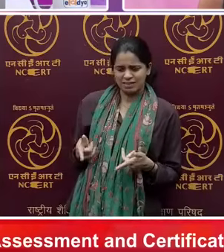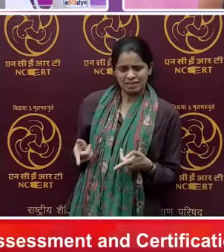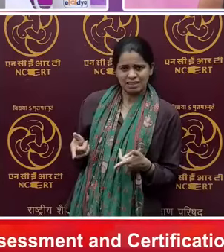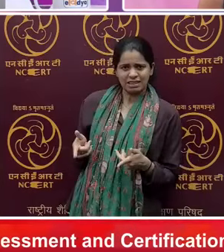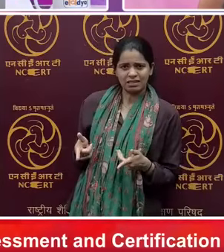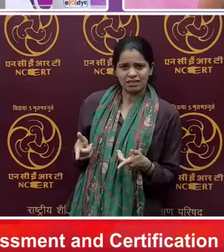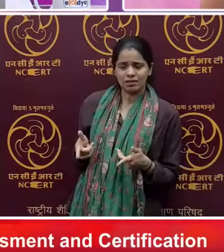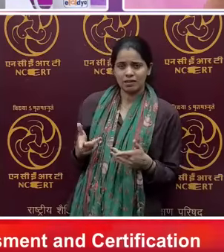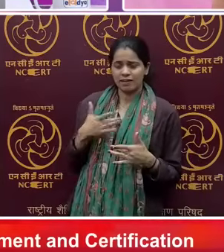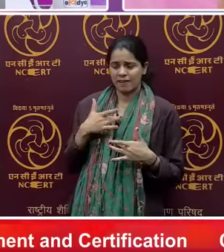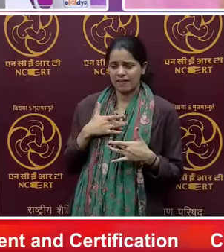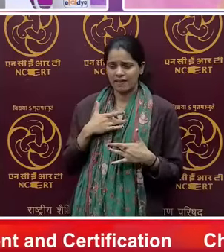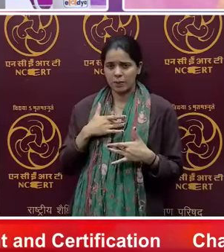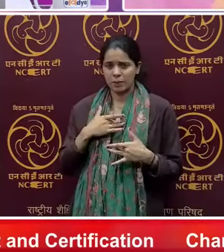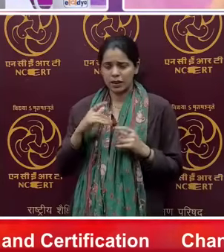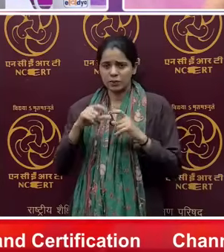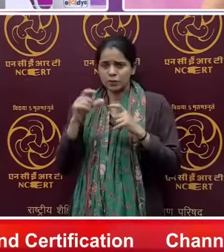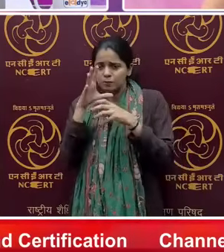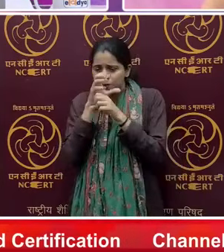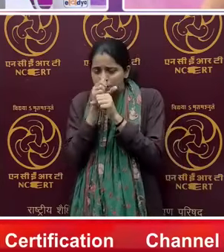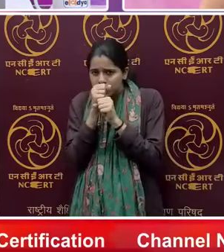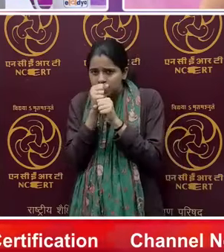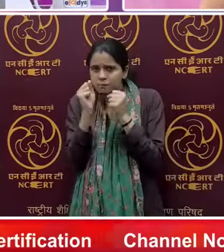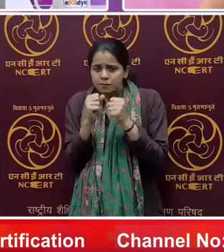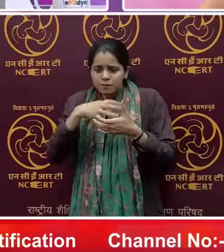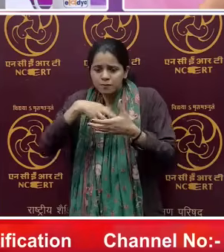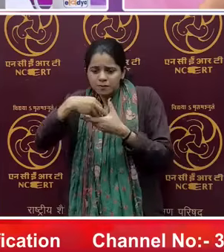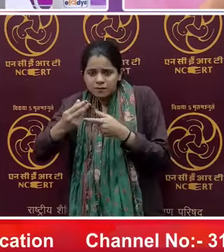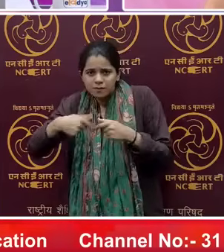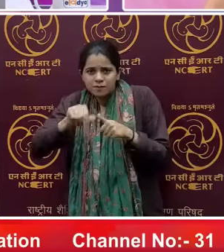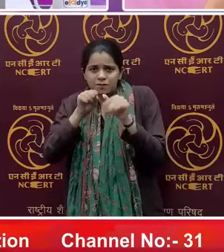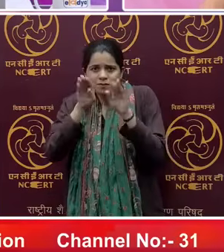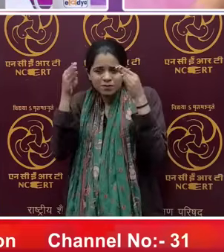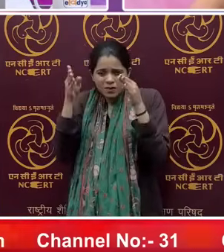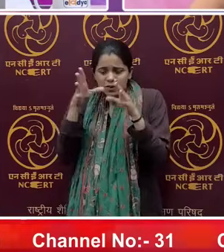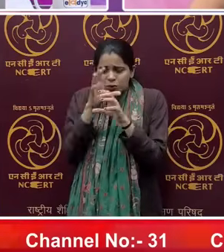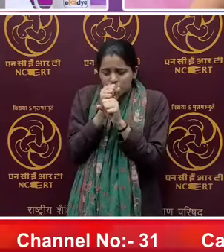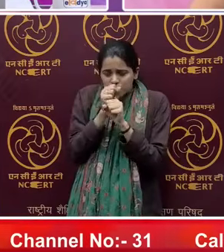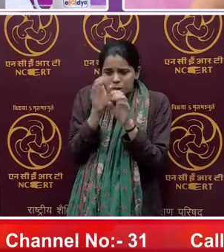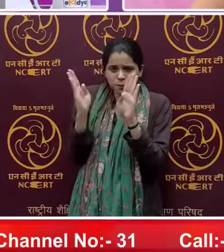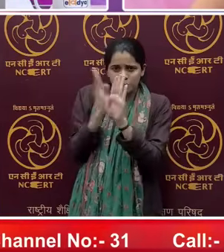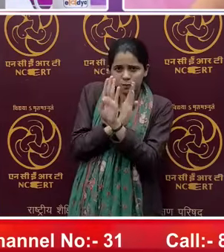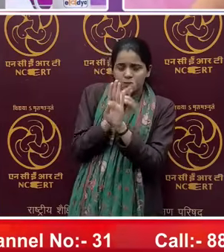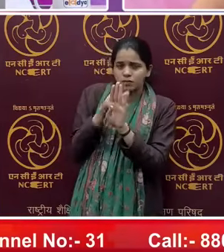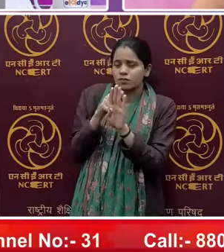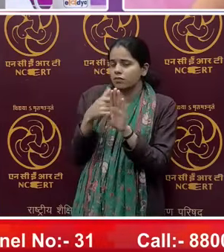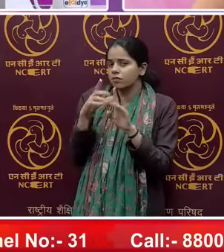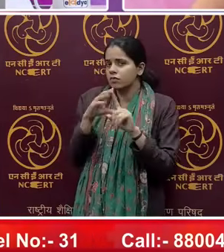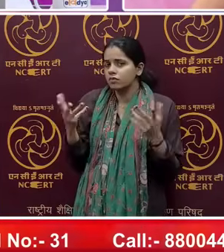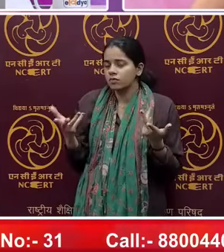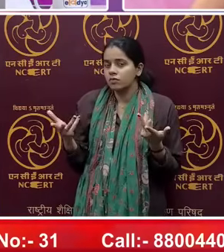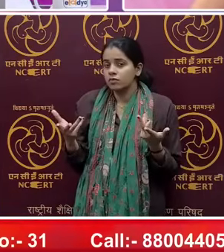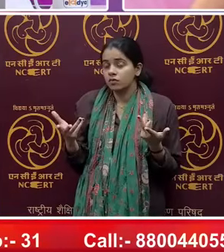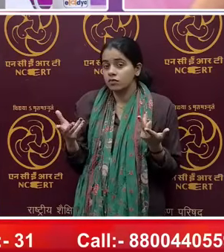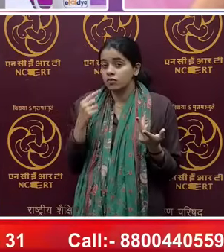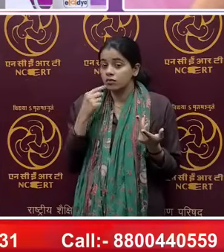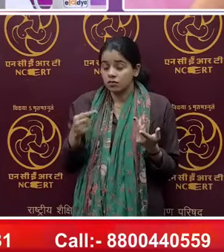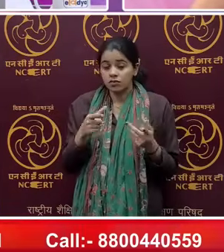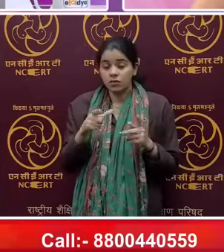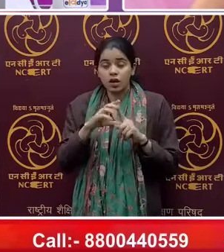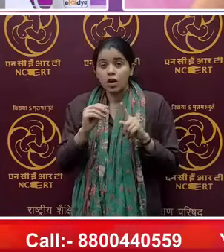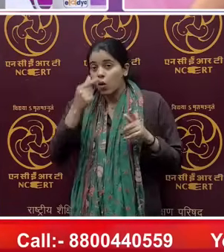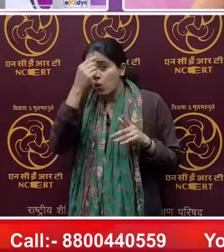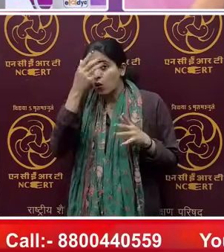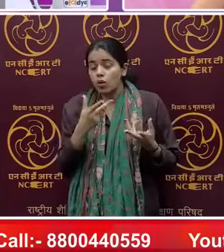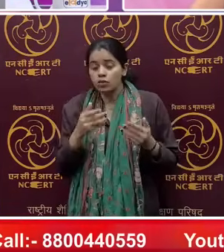be, they're wearing a mask. They don't want to come out as autistic person. उस केस में what would you say कि इस चीज़ को हम